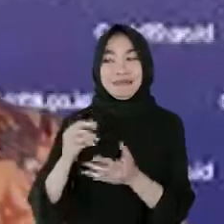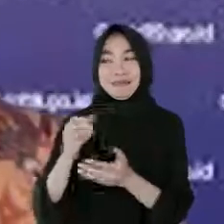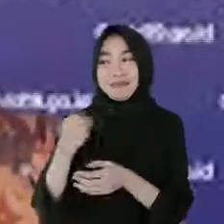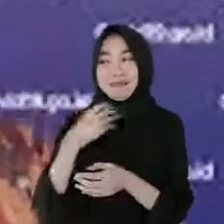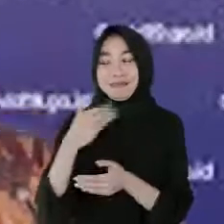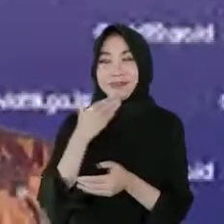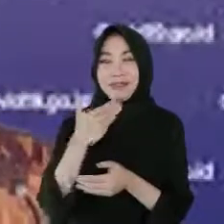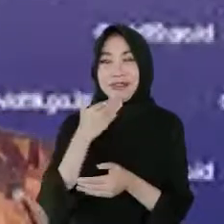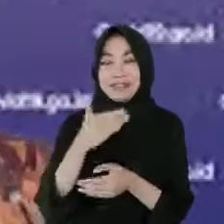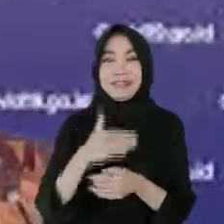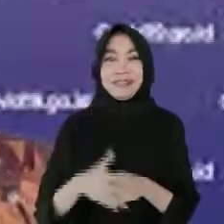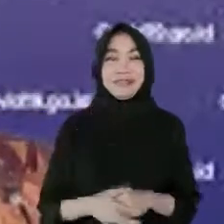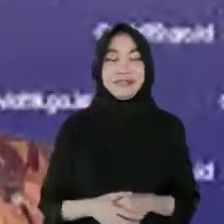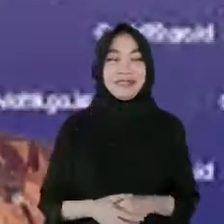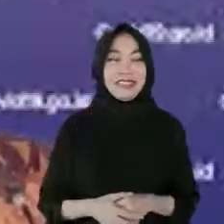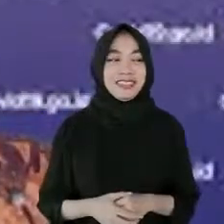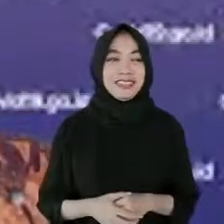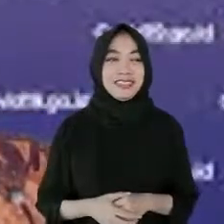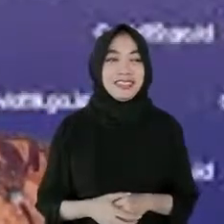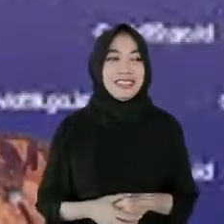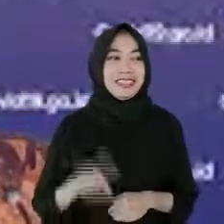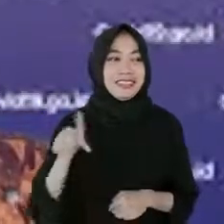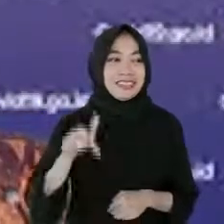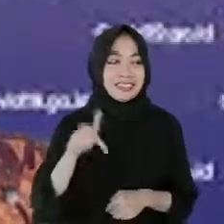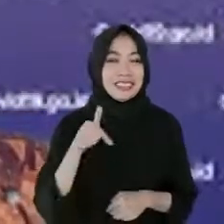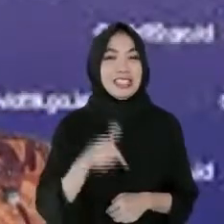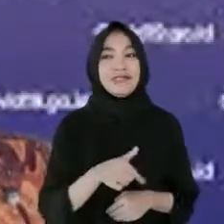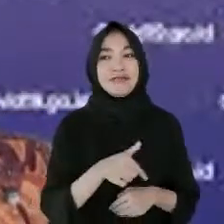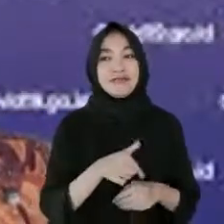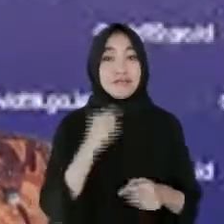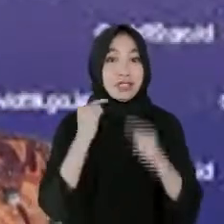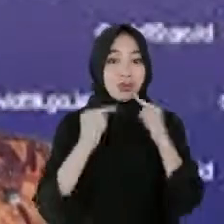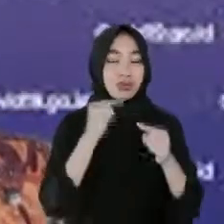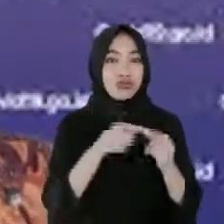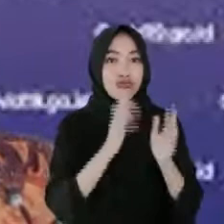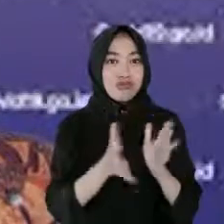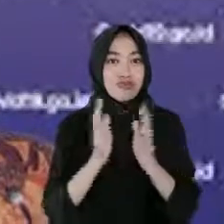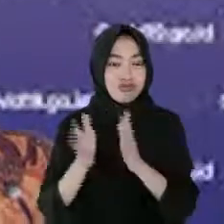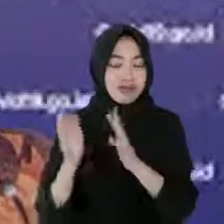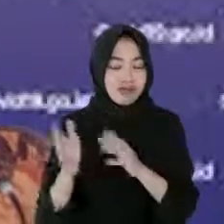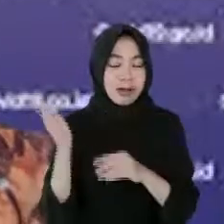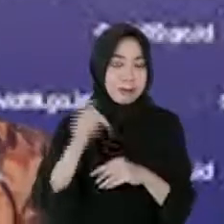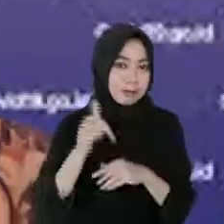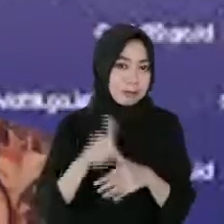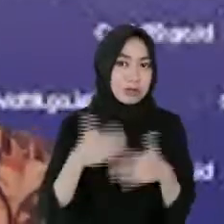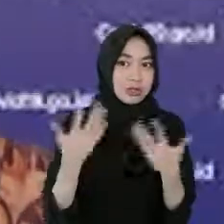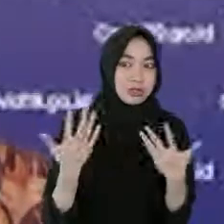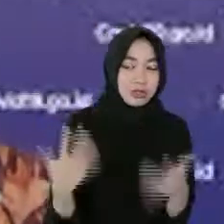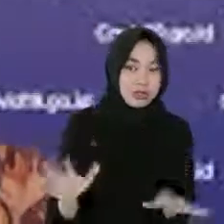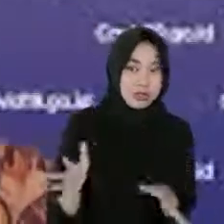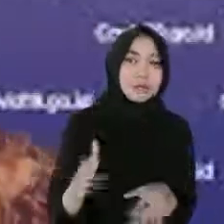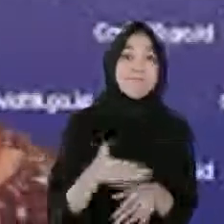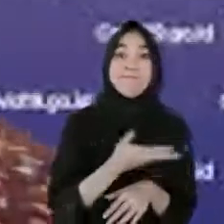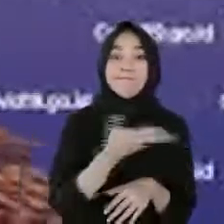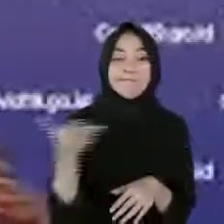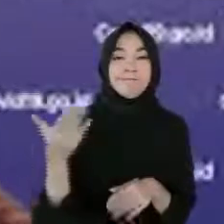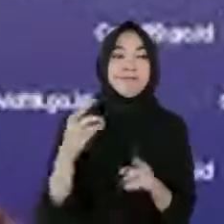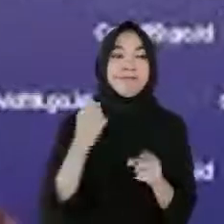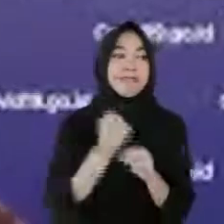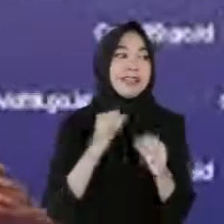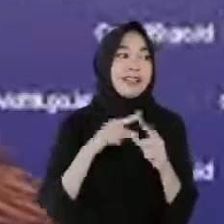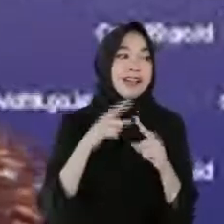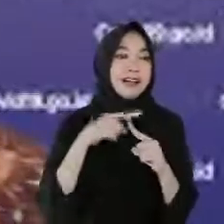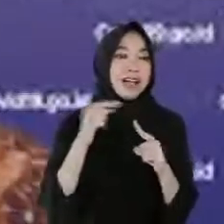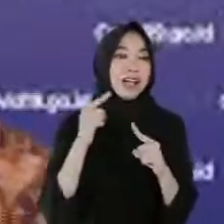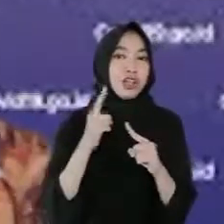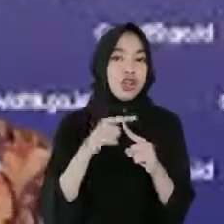maka berakhir sudah ada bincang-bincang kita pada siang hari ini Terima kasih sekali lagi Pak